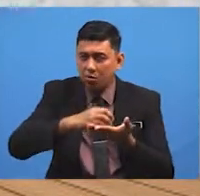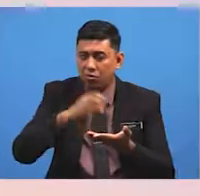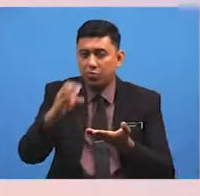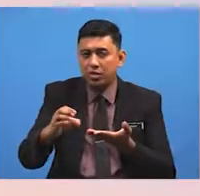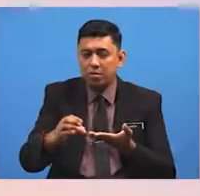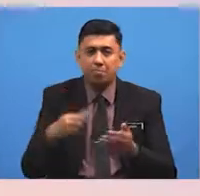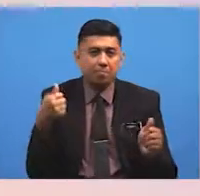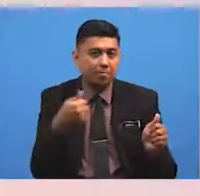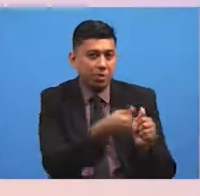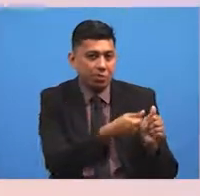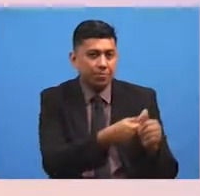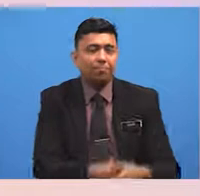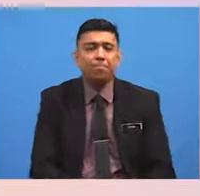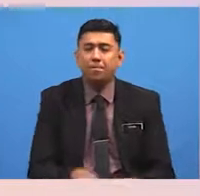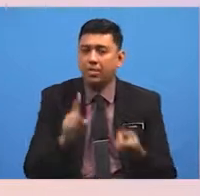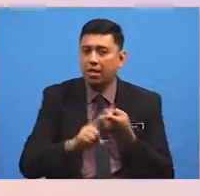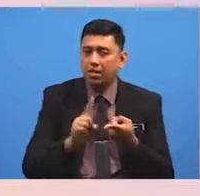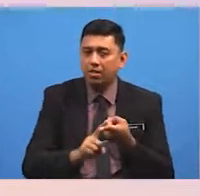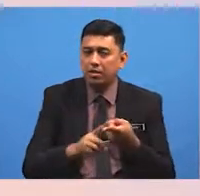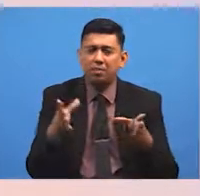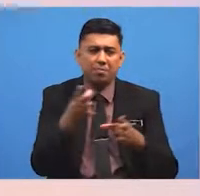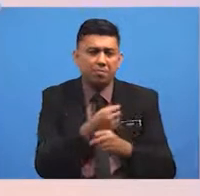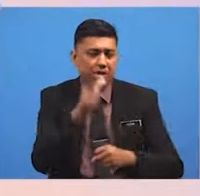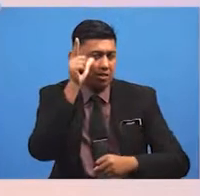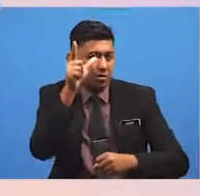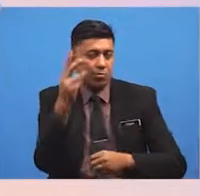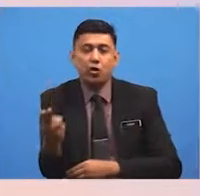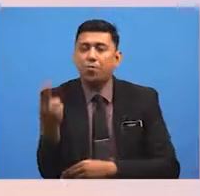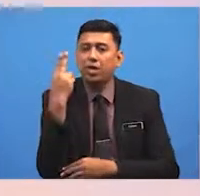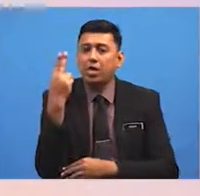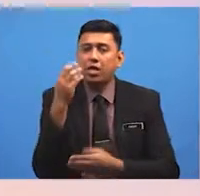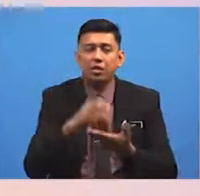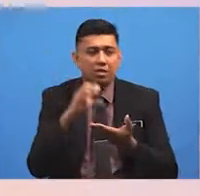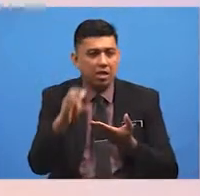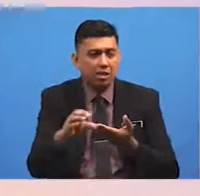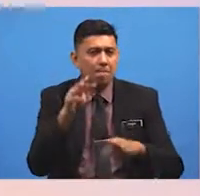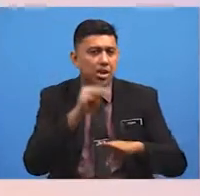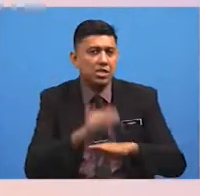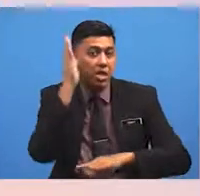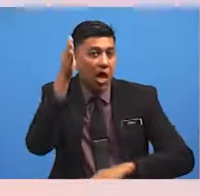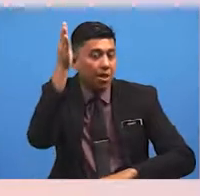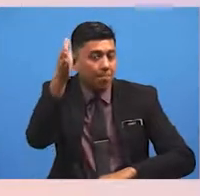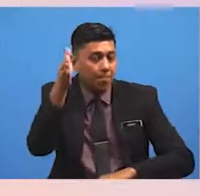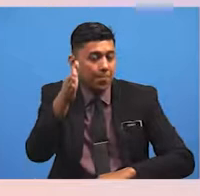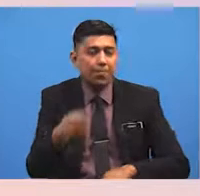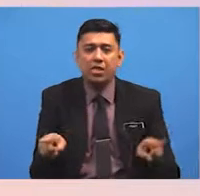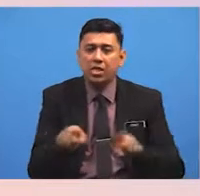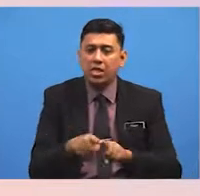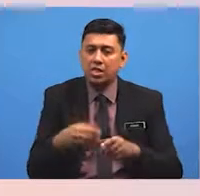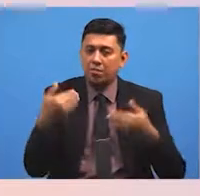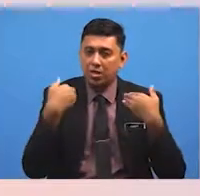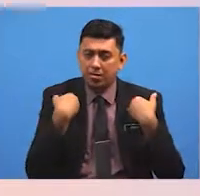berikut pertama dapat melihat keupayaan tunai pada masa hadapan sama ada